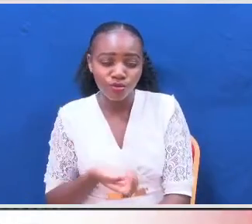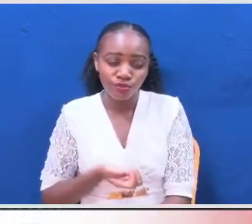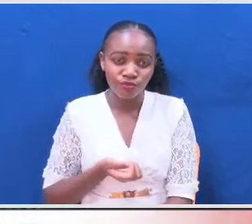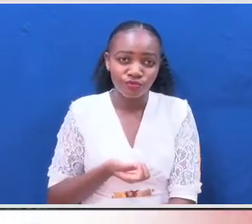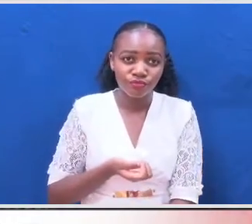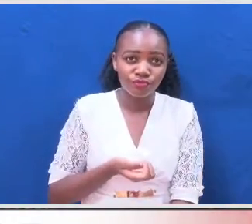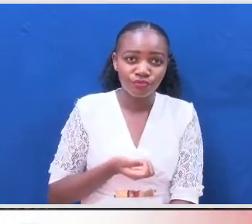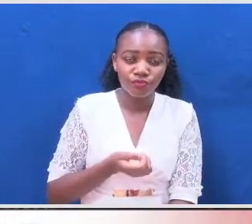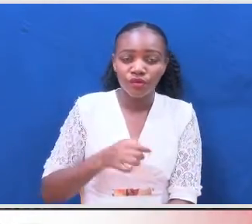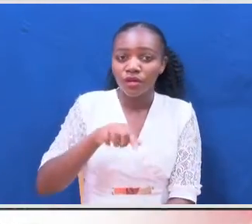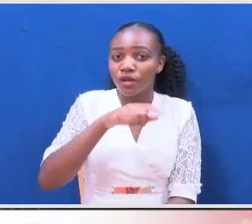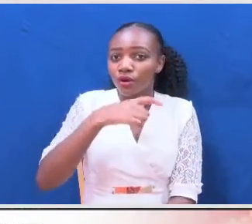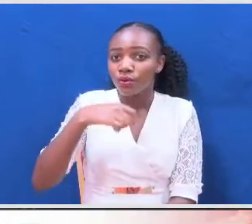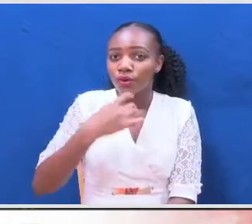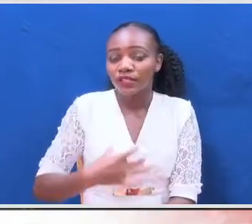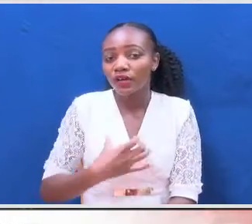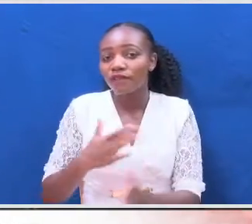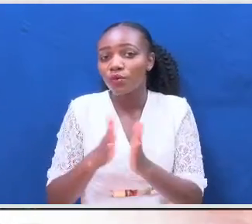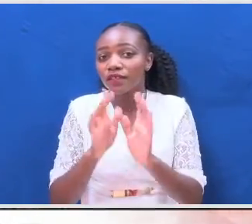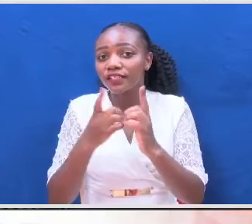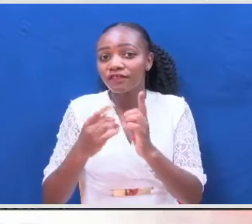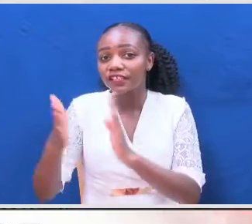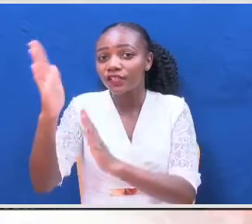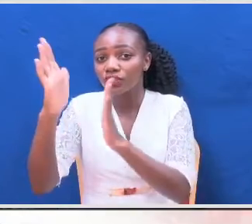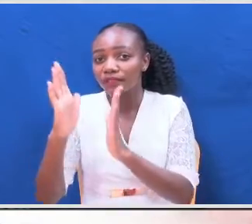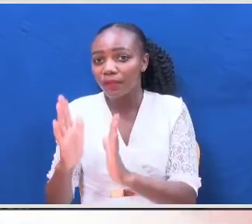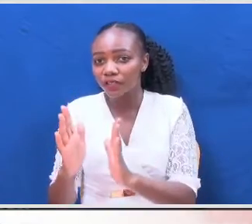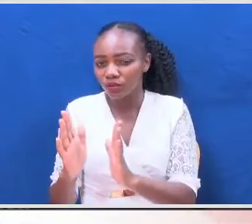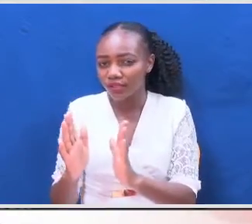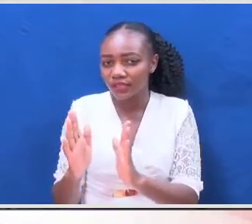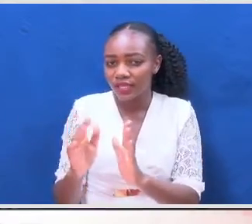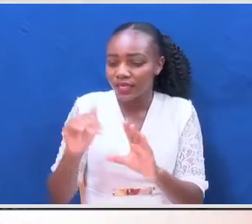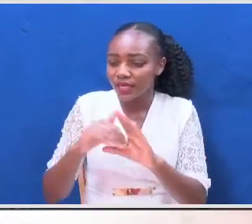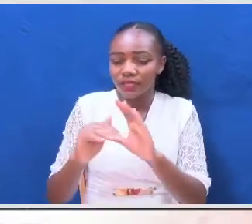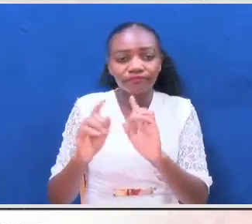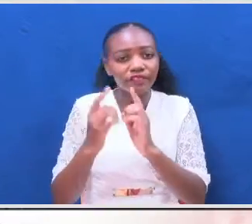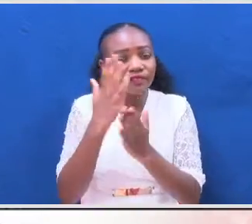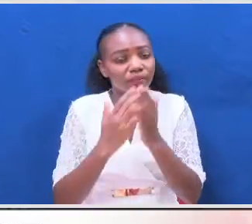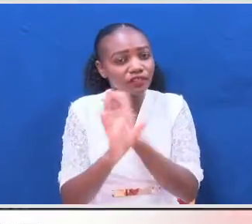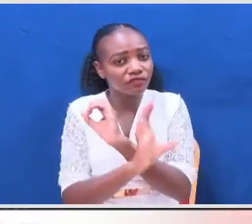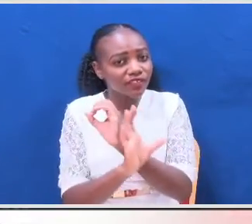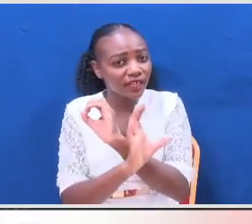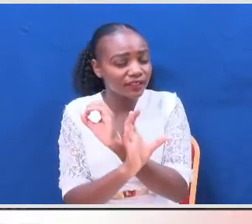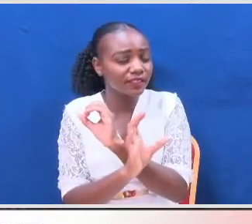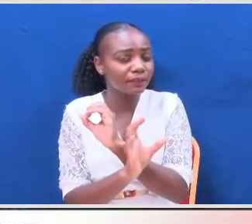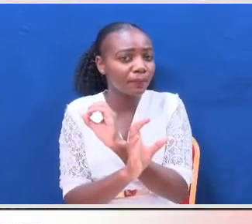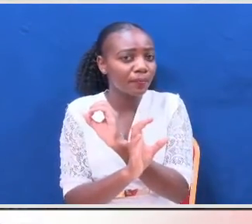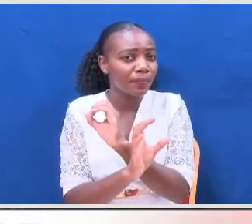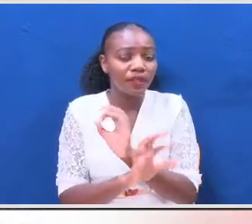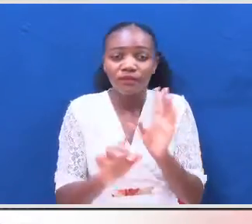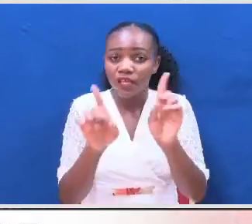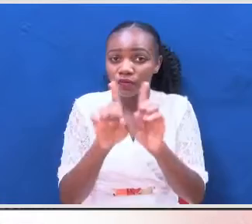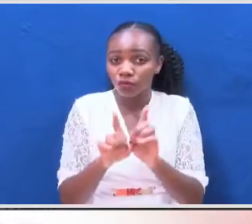traveled with the security forces across the country, he could see how women, children and other people